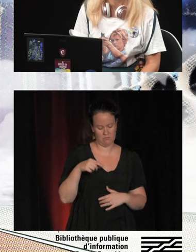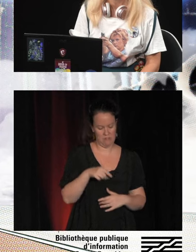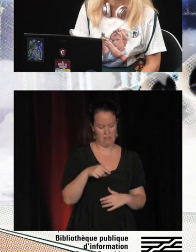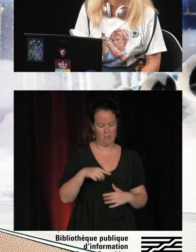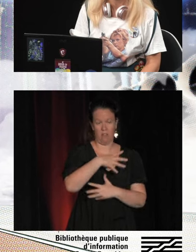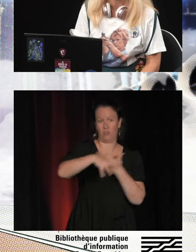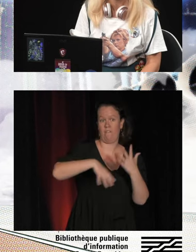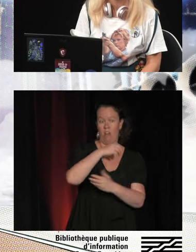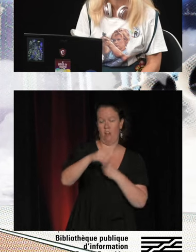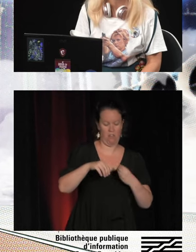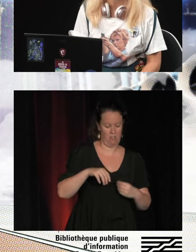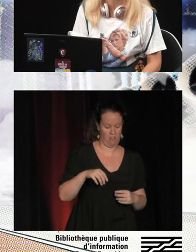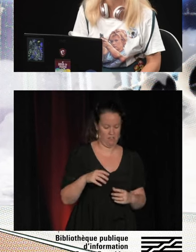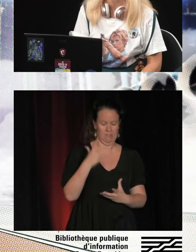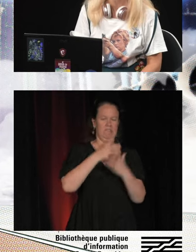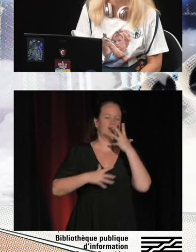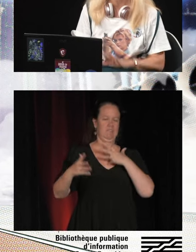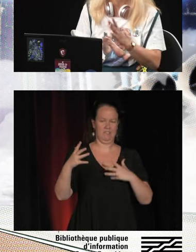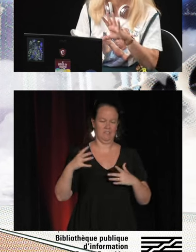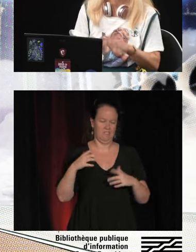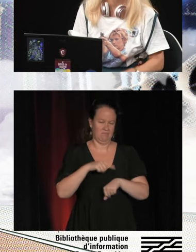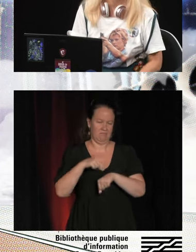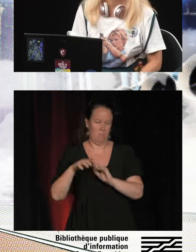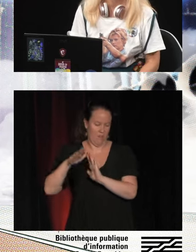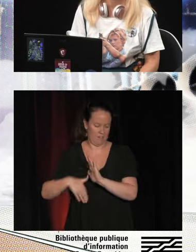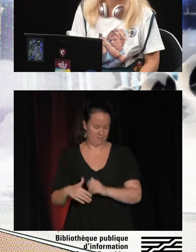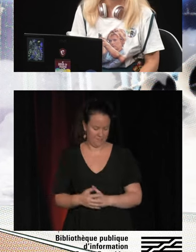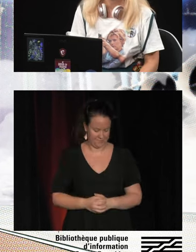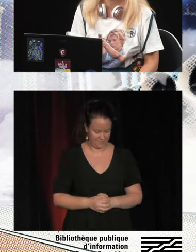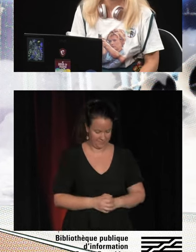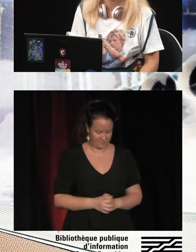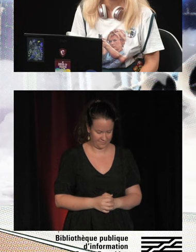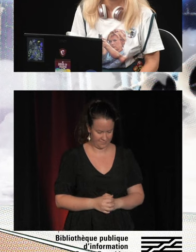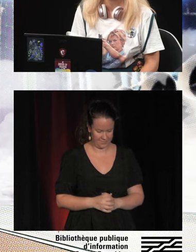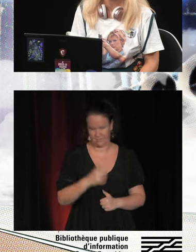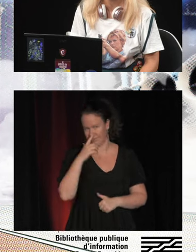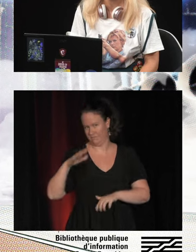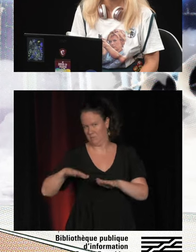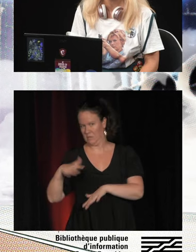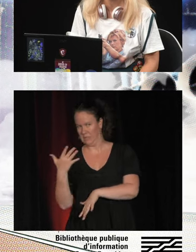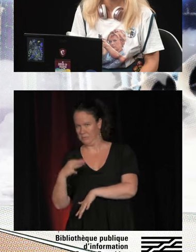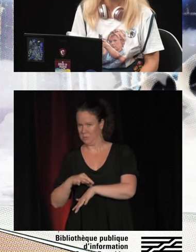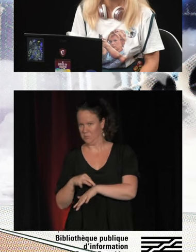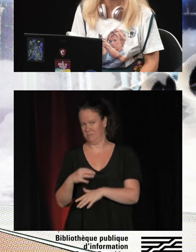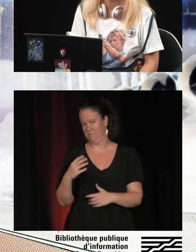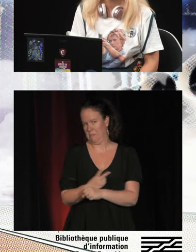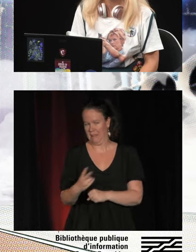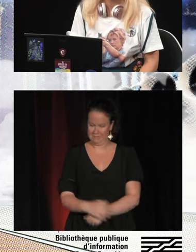le shuffler et donc le potentiel chaos, je me suis dit... à peu près 15 minutes, ce sera bien,